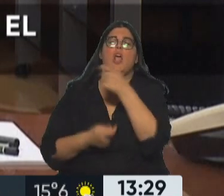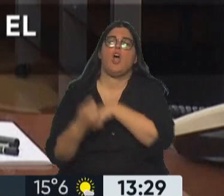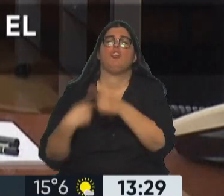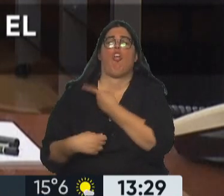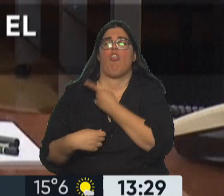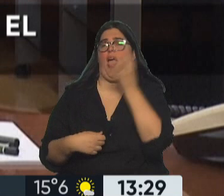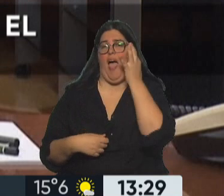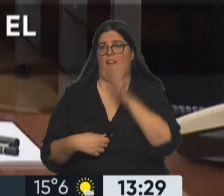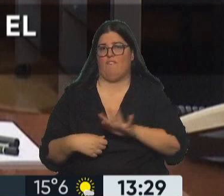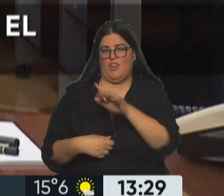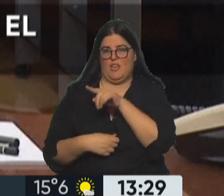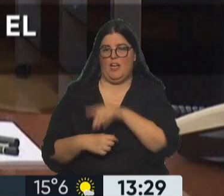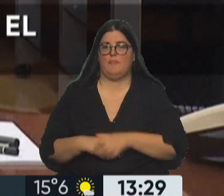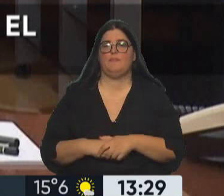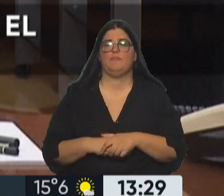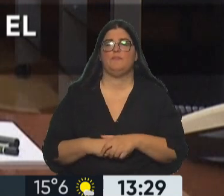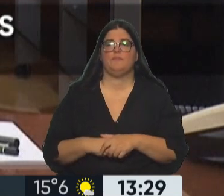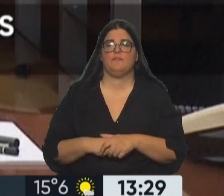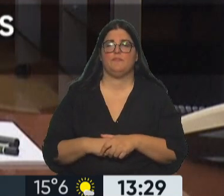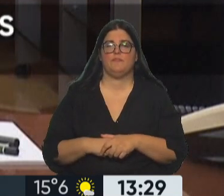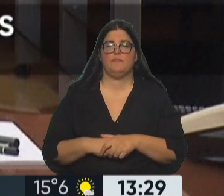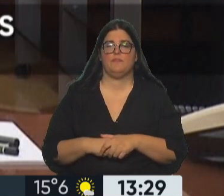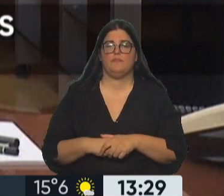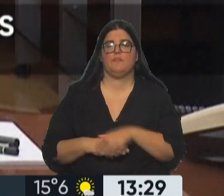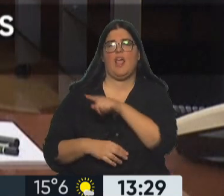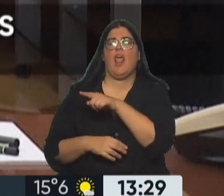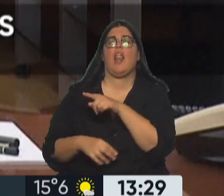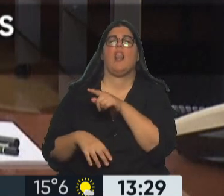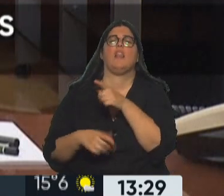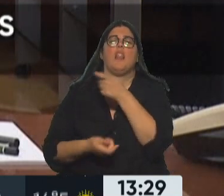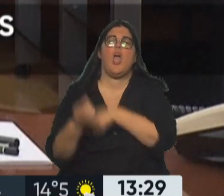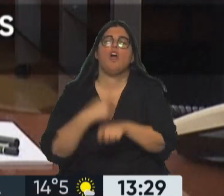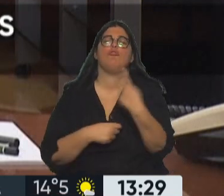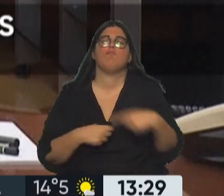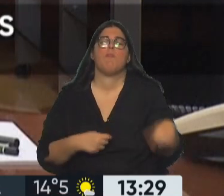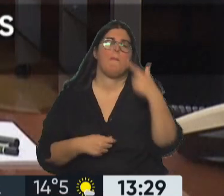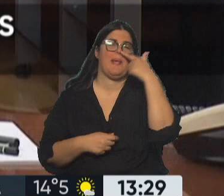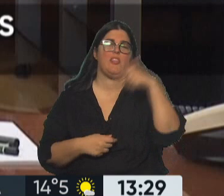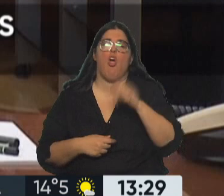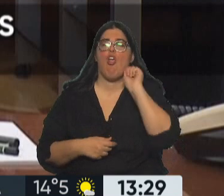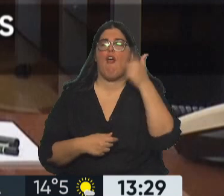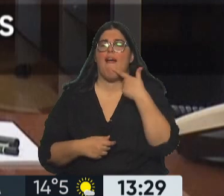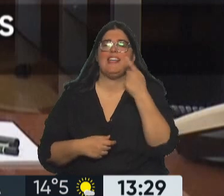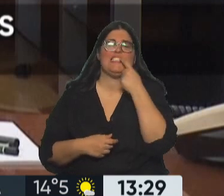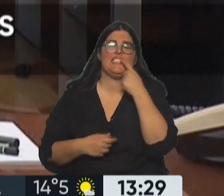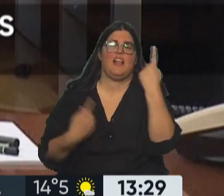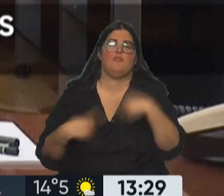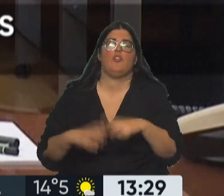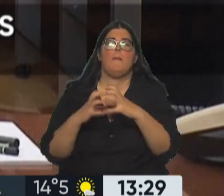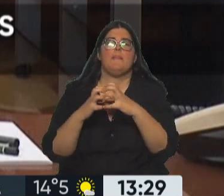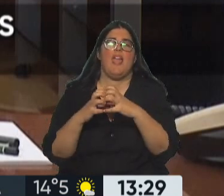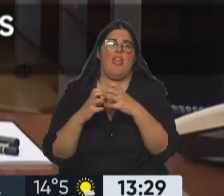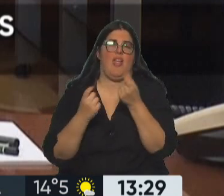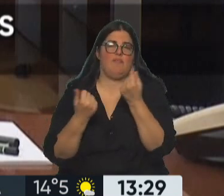за границей, в Африке в частности. Занимался там нефтью, газом, драгоценными металлами